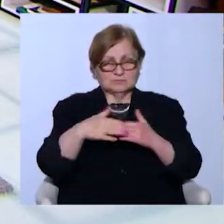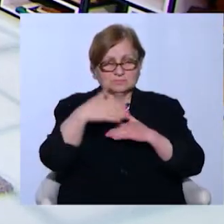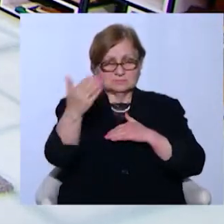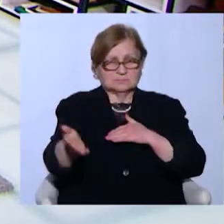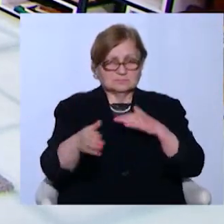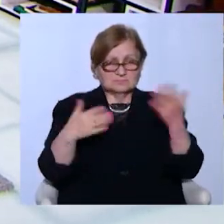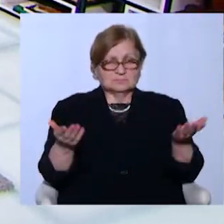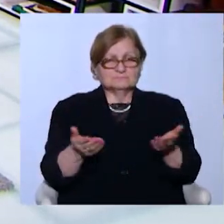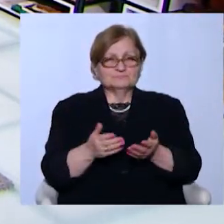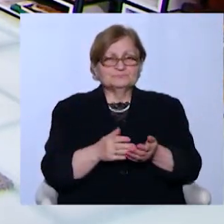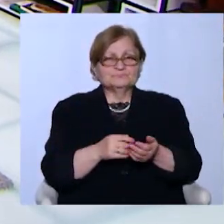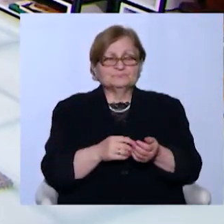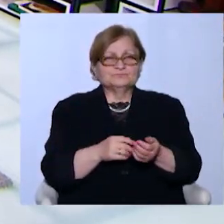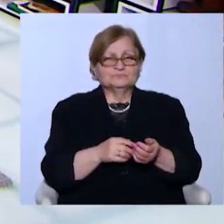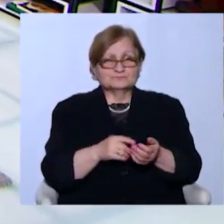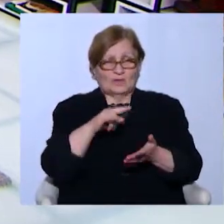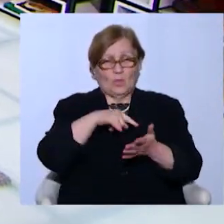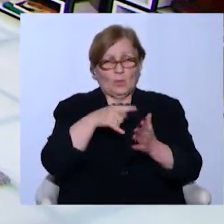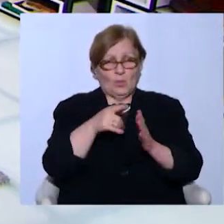შემდეგი სლაიდი თუ შეიძლება.